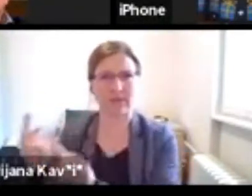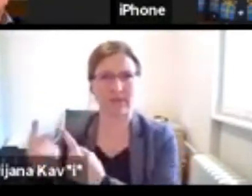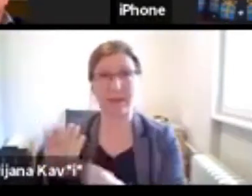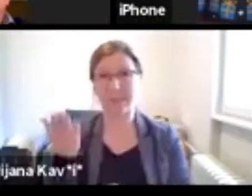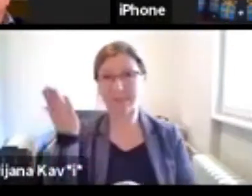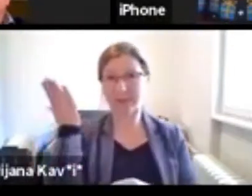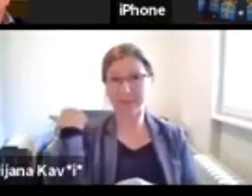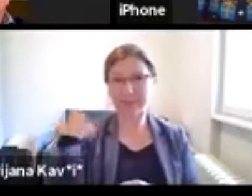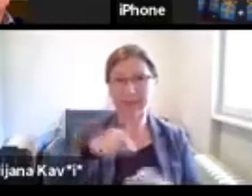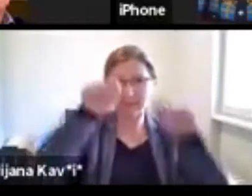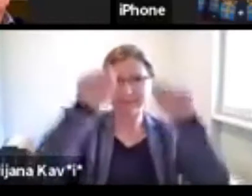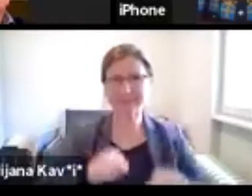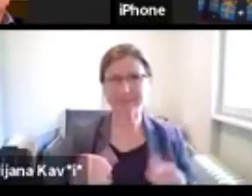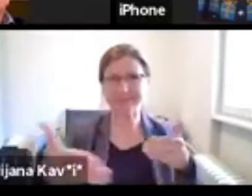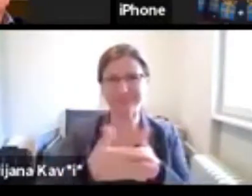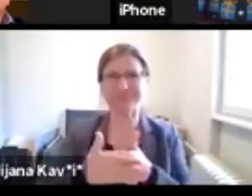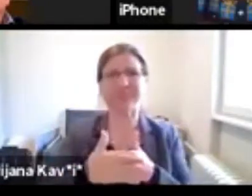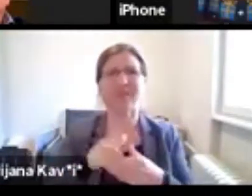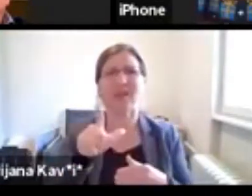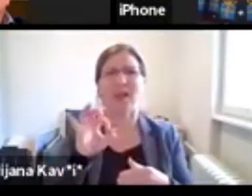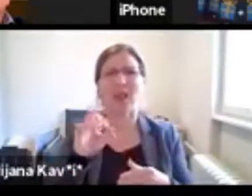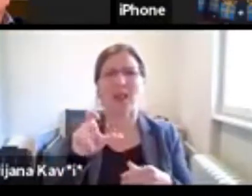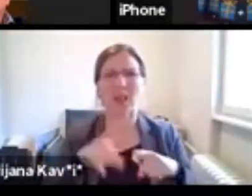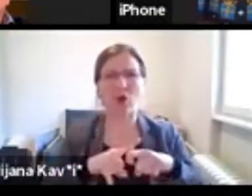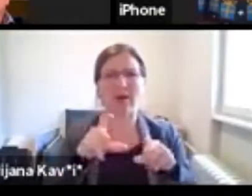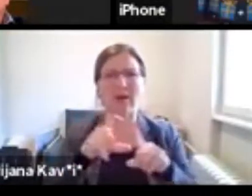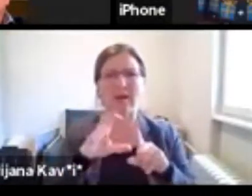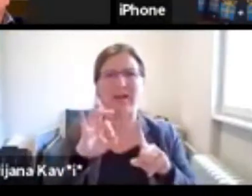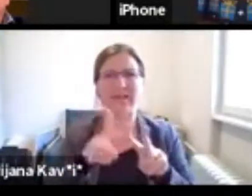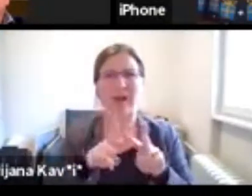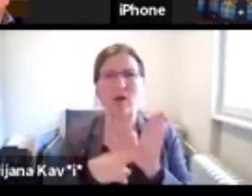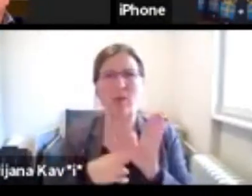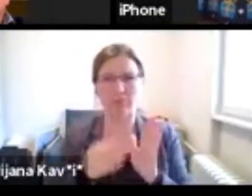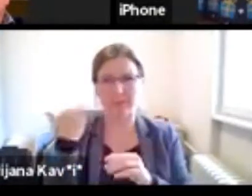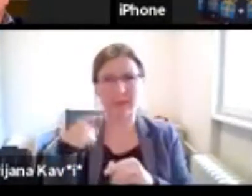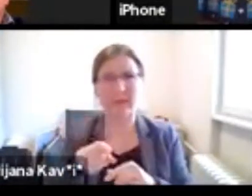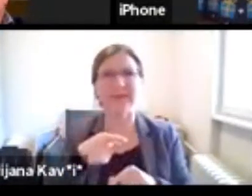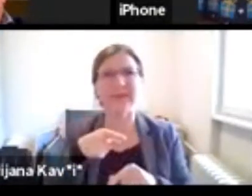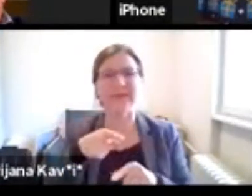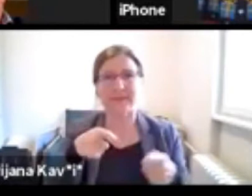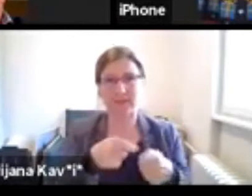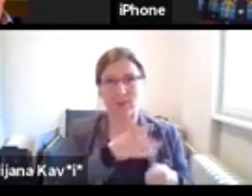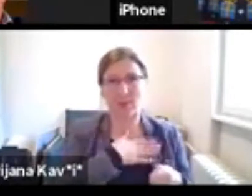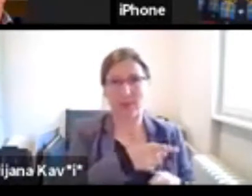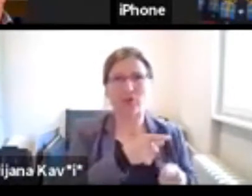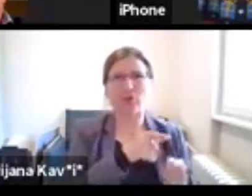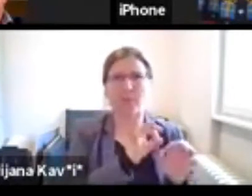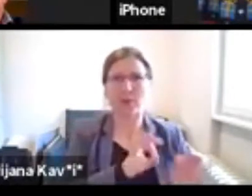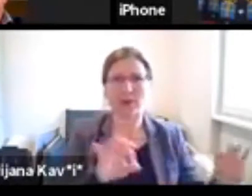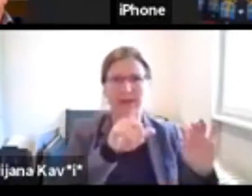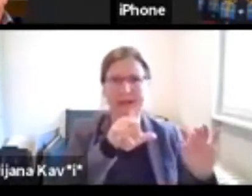smo odrađivali određene poslove, a vezane, govorimo o Urihu, uz naš određeni projekat LPZ,